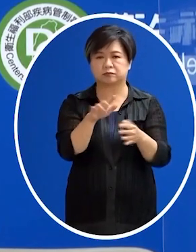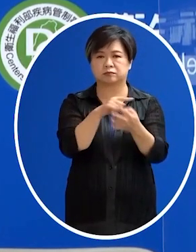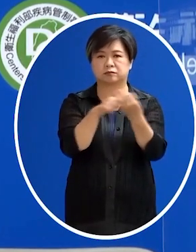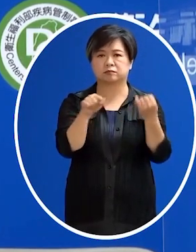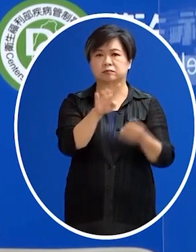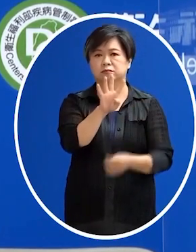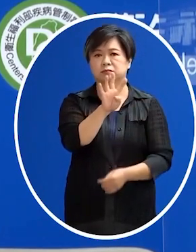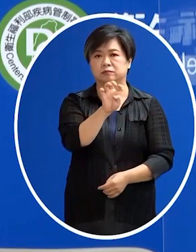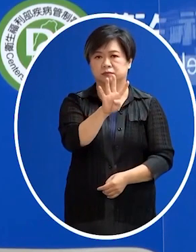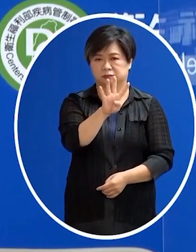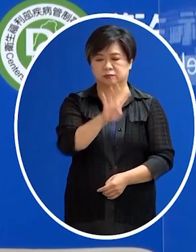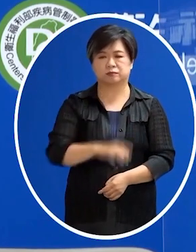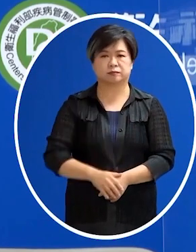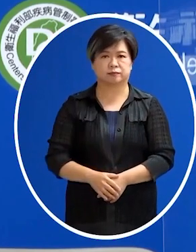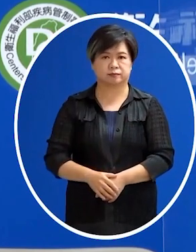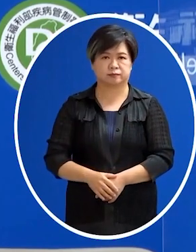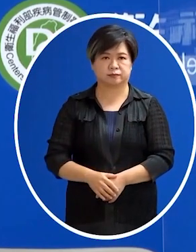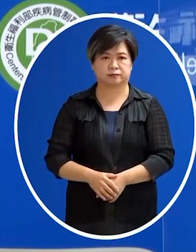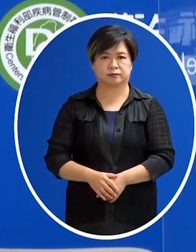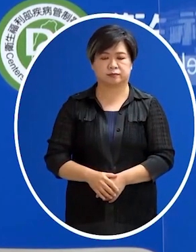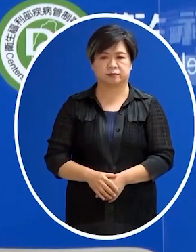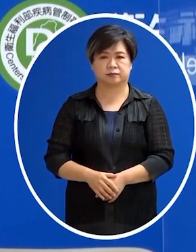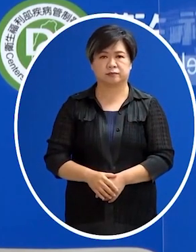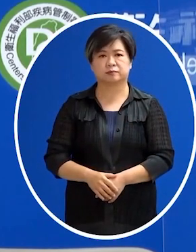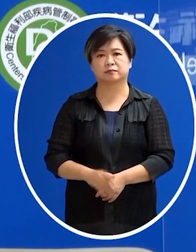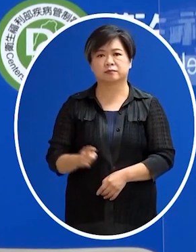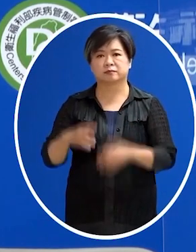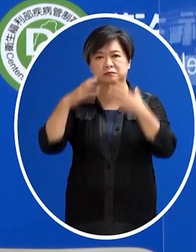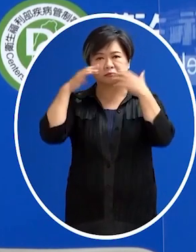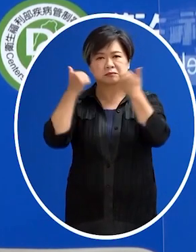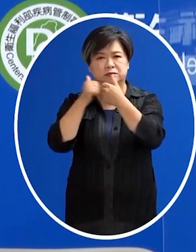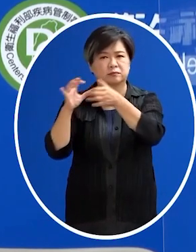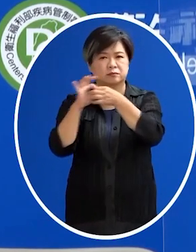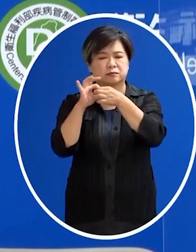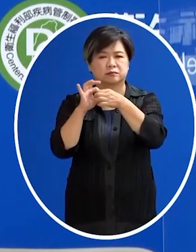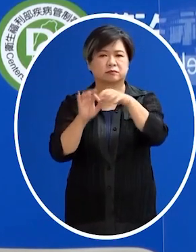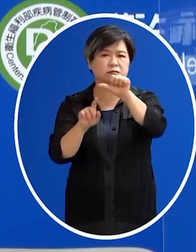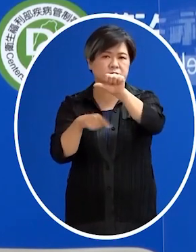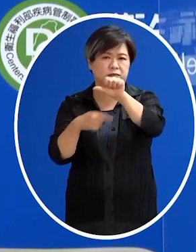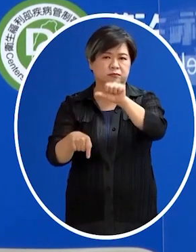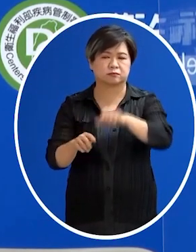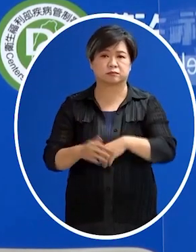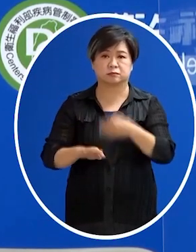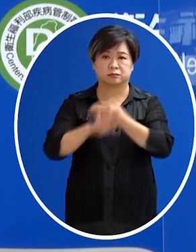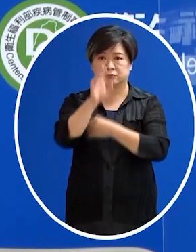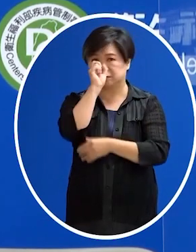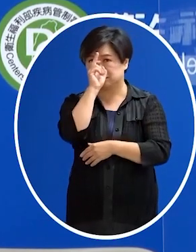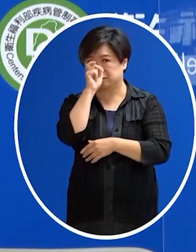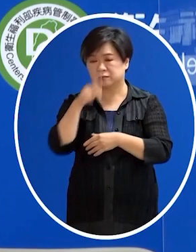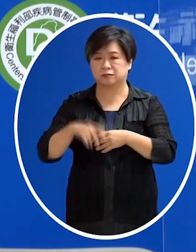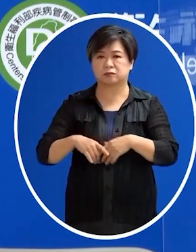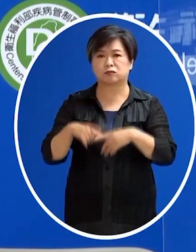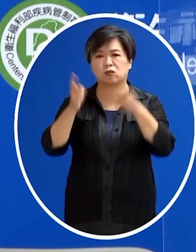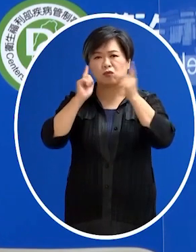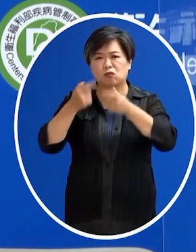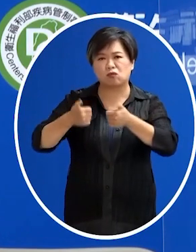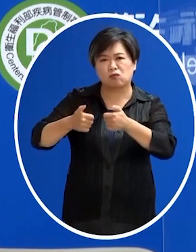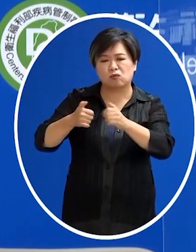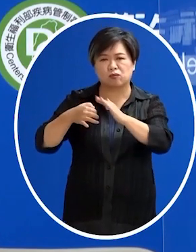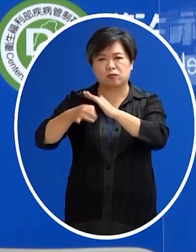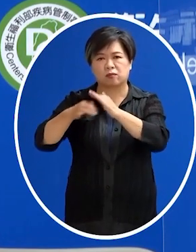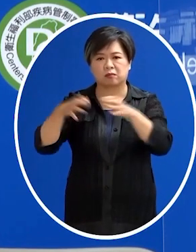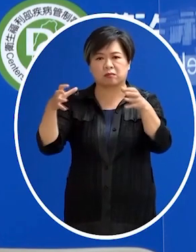44例，哦，那某社团相关的有5例，那宜兰游艺场群聚的